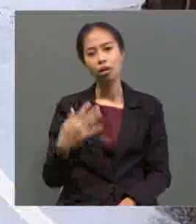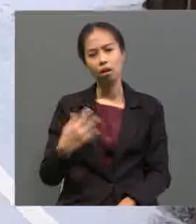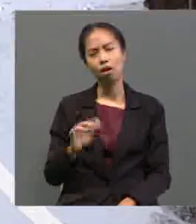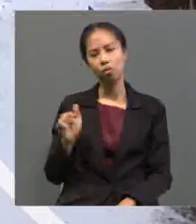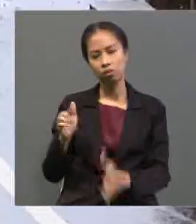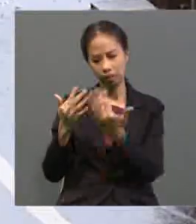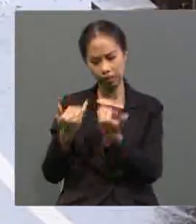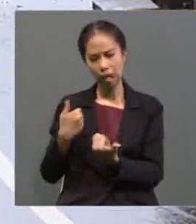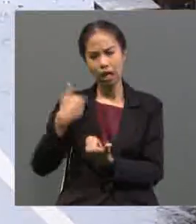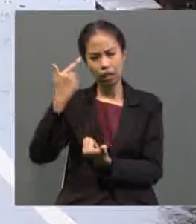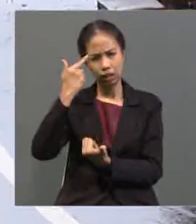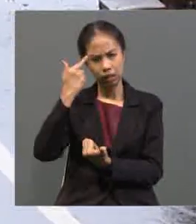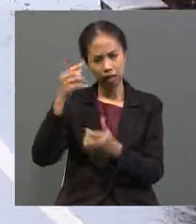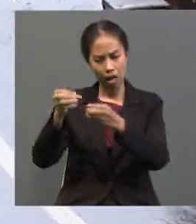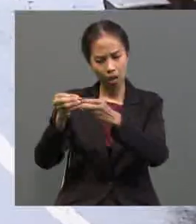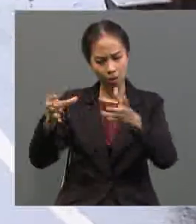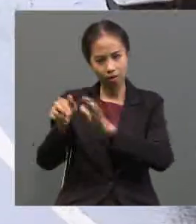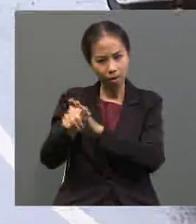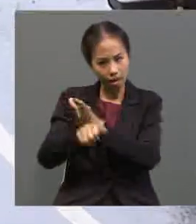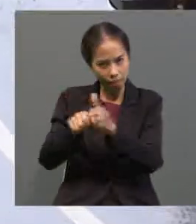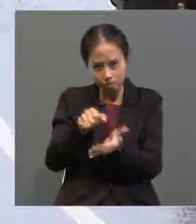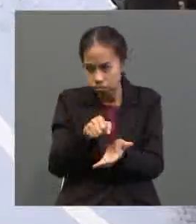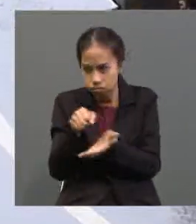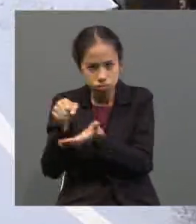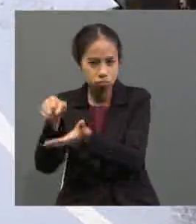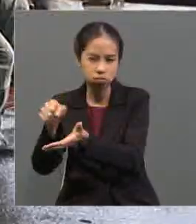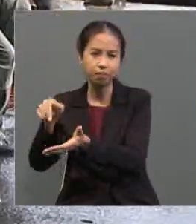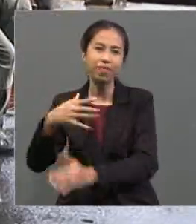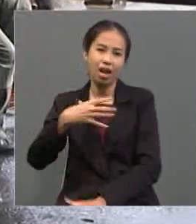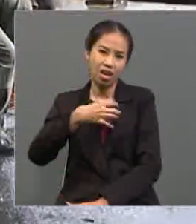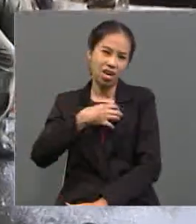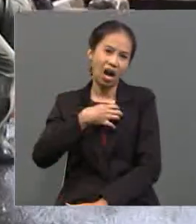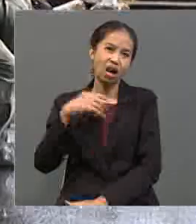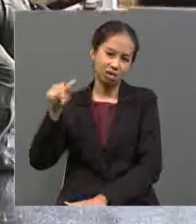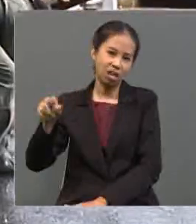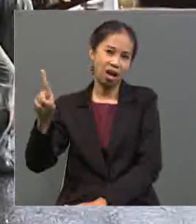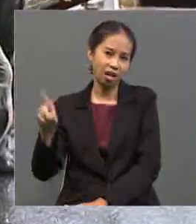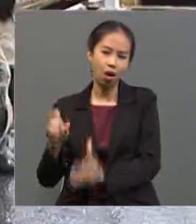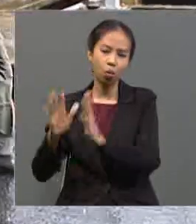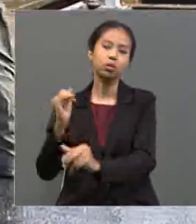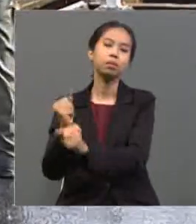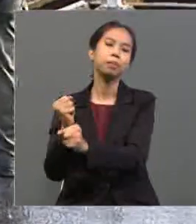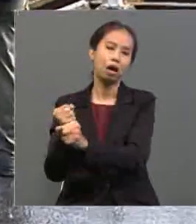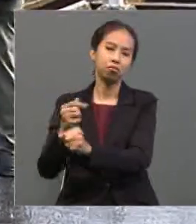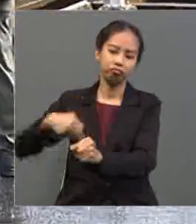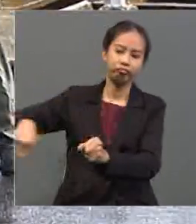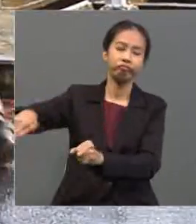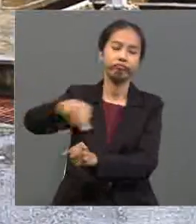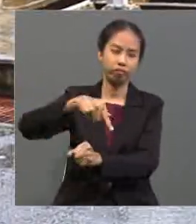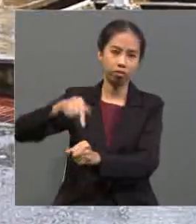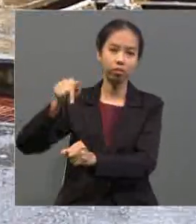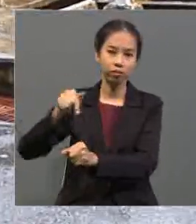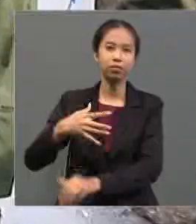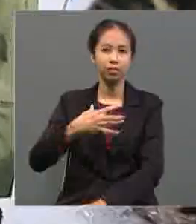เจ้าที่เชื่อว่าระเบิดที่คนร้ายรอบวางในครั้งนี้ต้องการที่จะดักสังหารเจ้าหน้าที่ที่ปฏิบัติหน้าที่ในบริเวณดังกล่าว